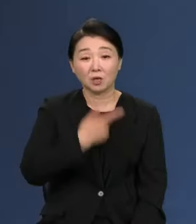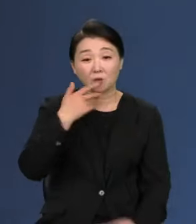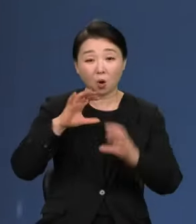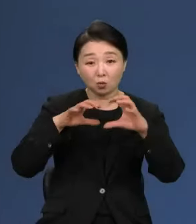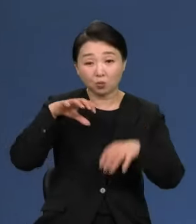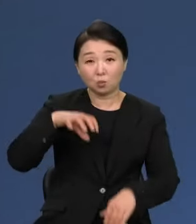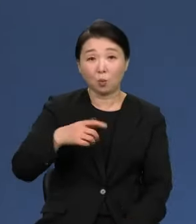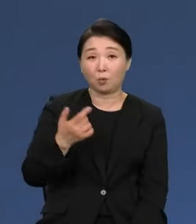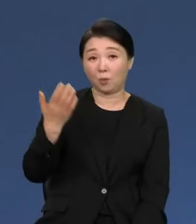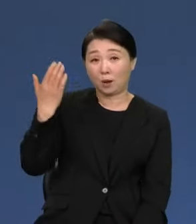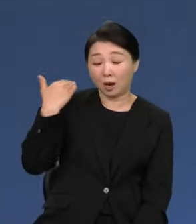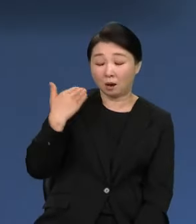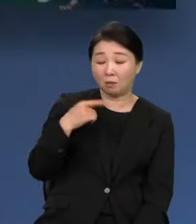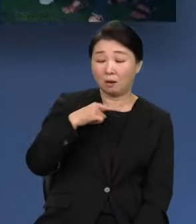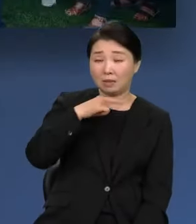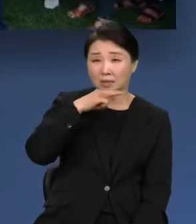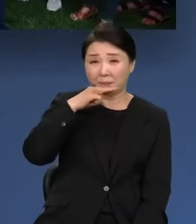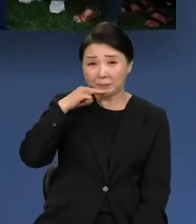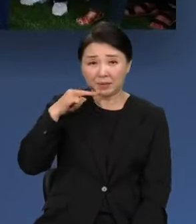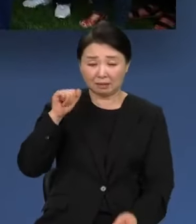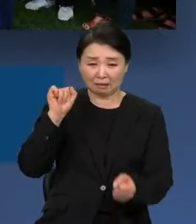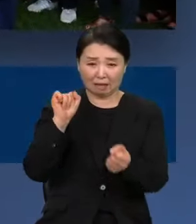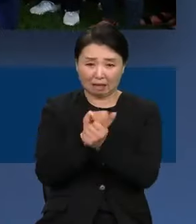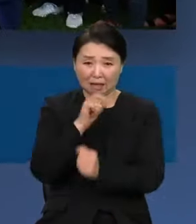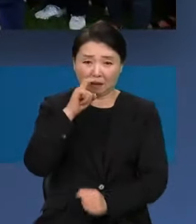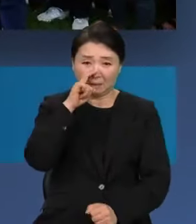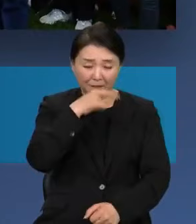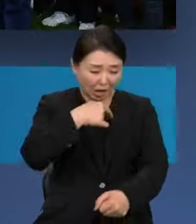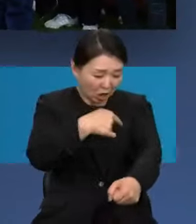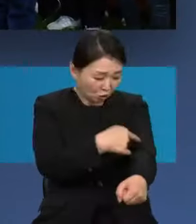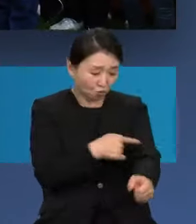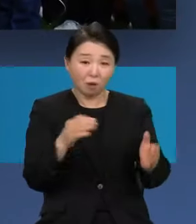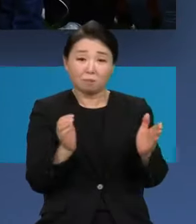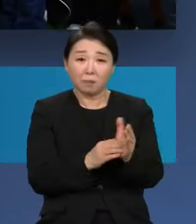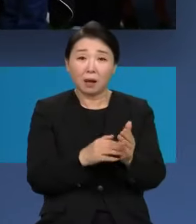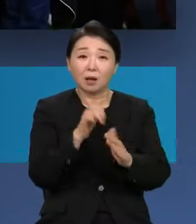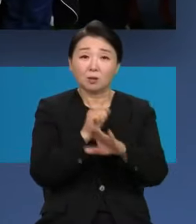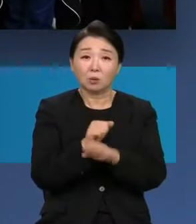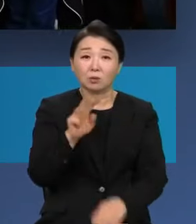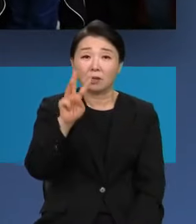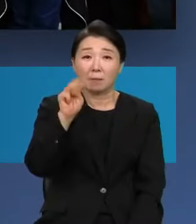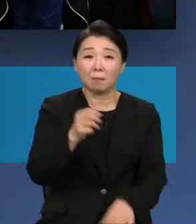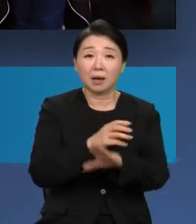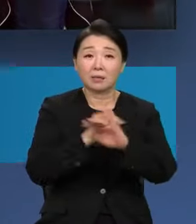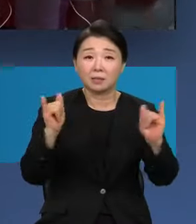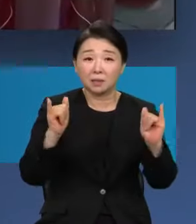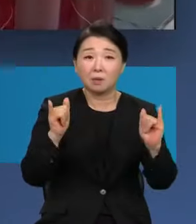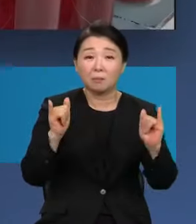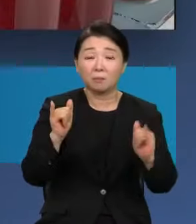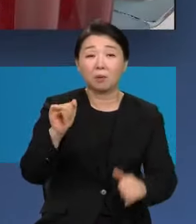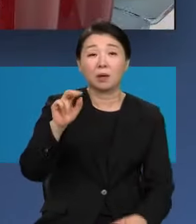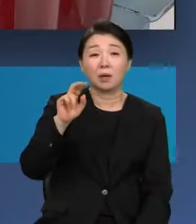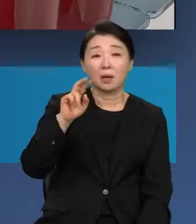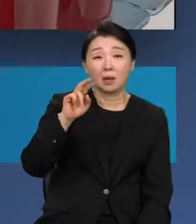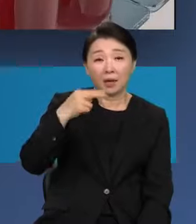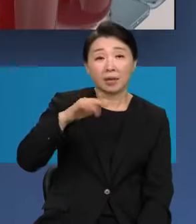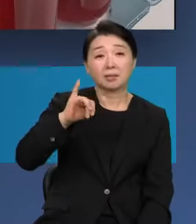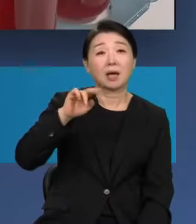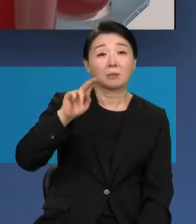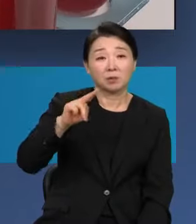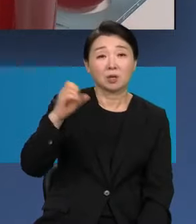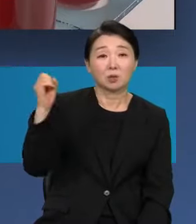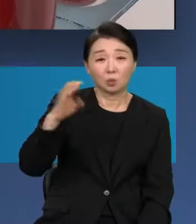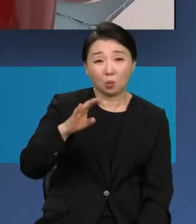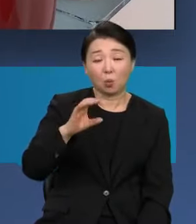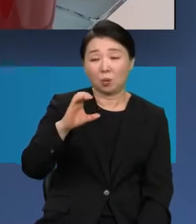영국에서 과거 오염된 피를 수열 받은 탓에 3만 명 이상이 인체 면역 결핍 바이러스 hiv 나